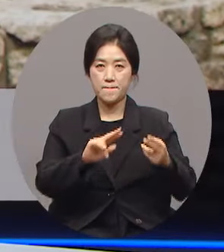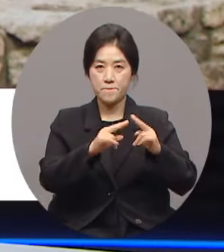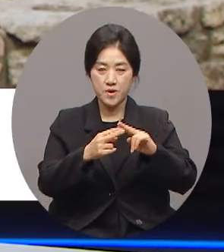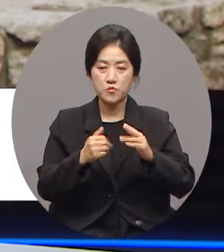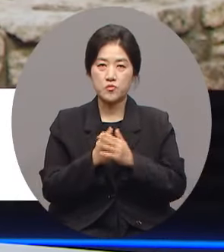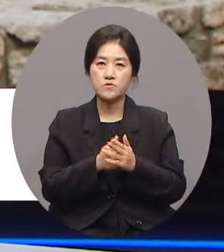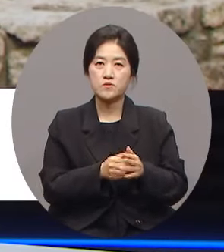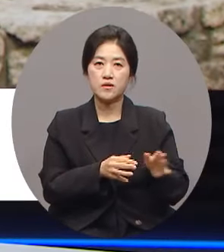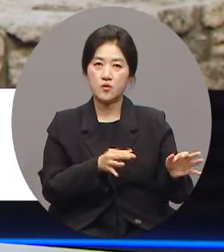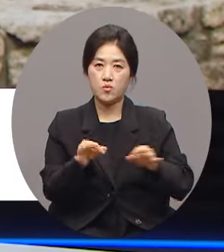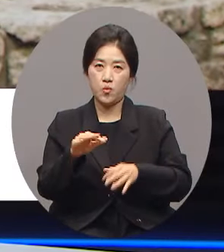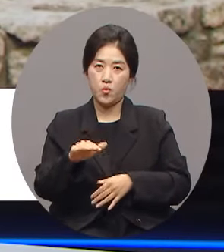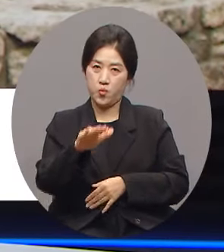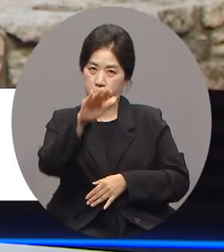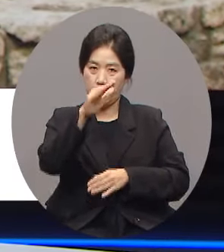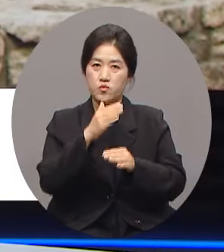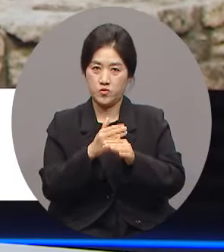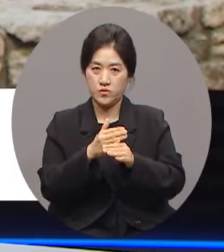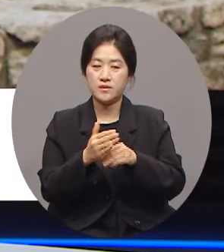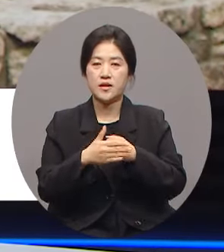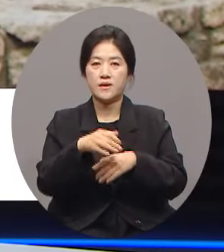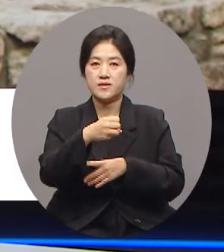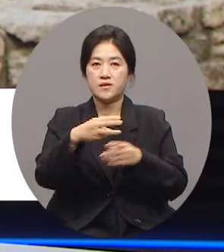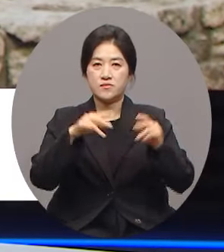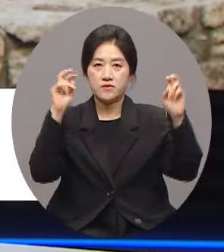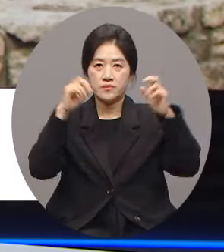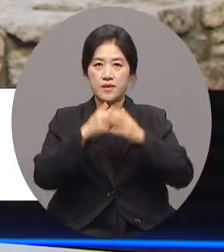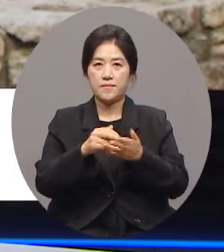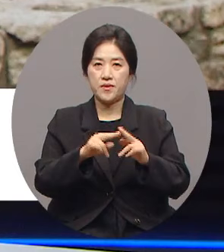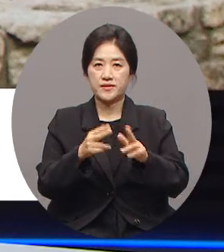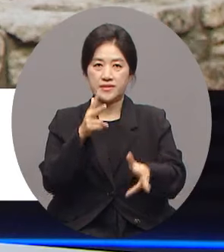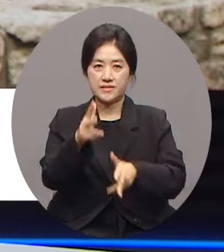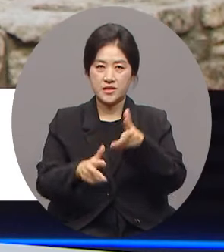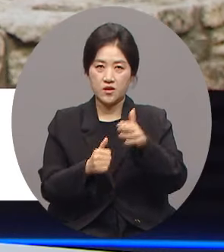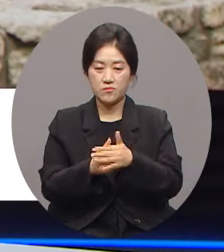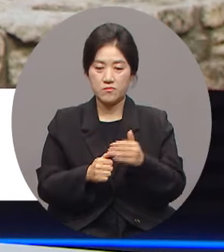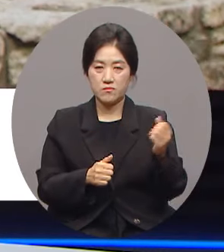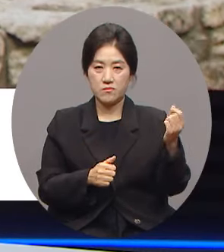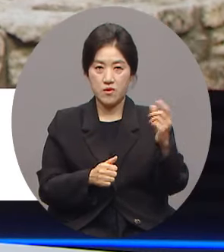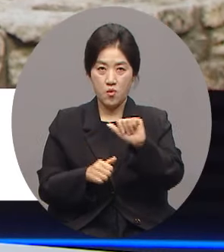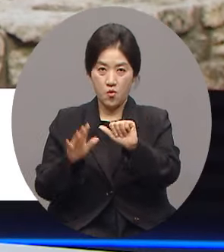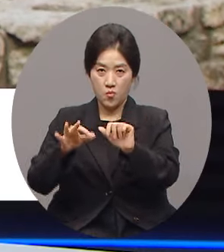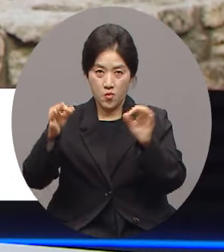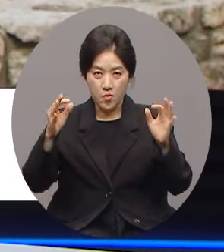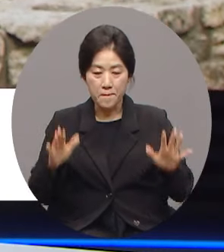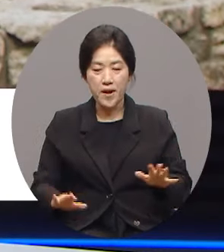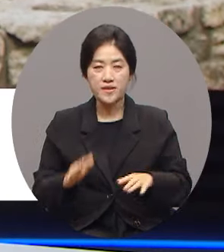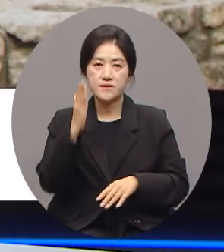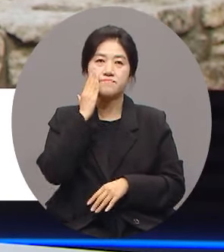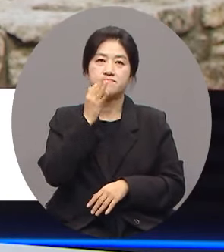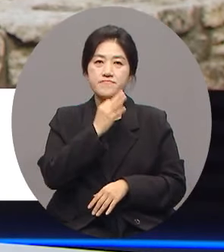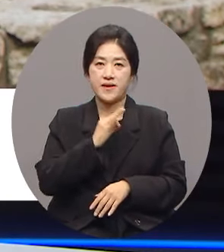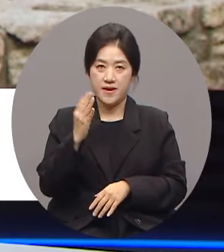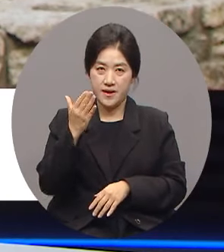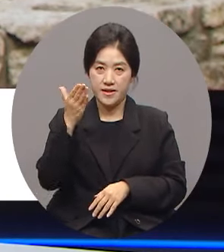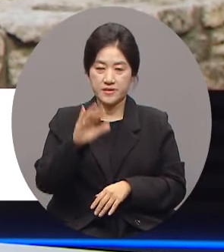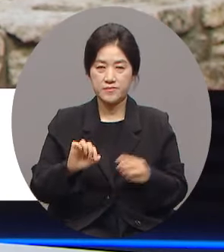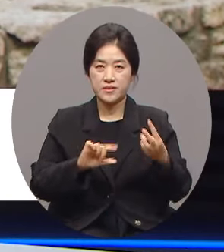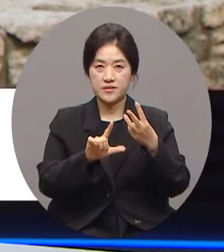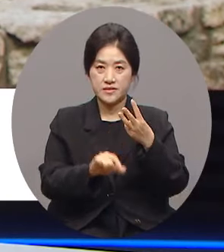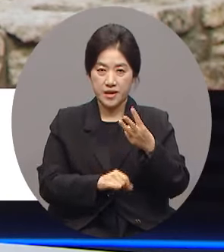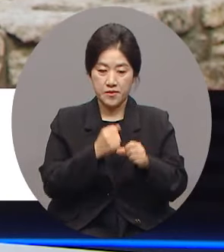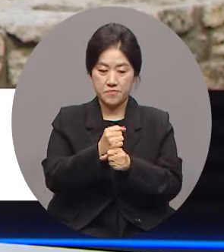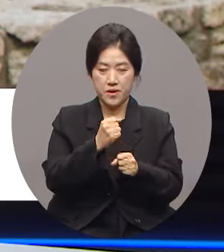반도체 업황 회복으로 삼성전자 반도 사업이 5분기 만에 흑자로 전환했습니다 다만 3월 생선 지표가